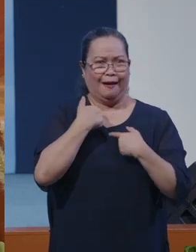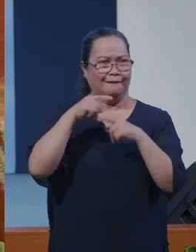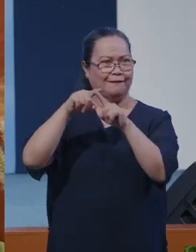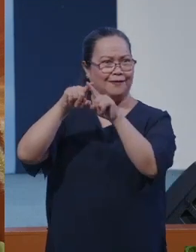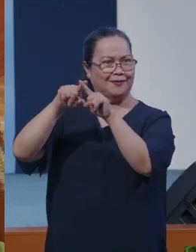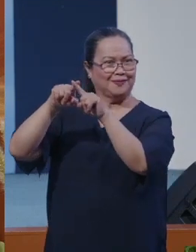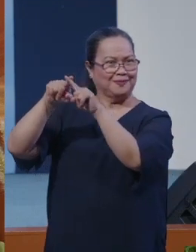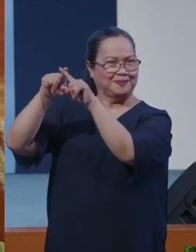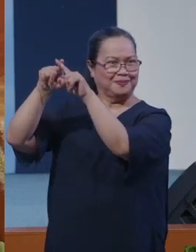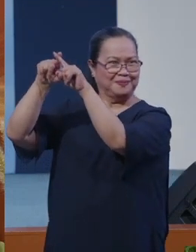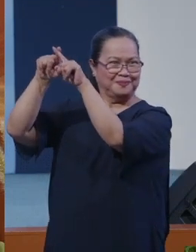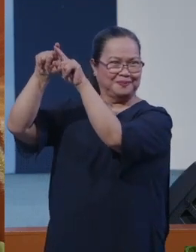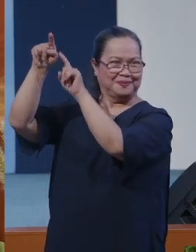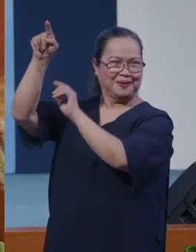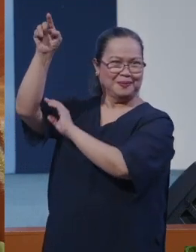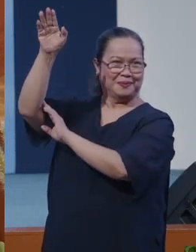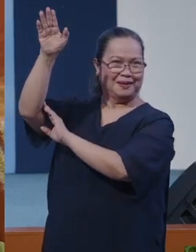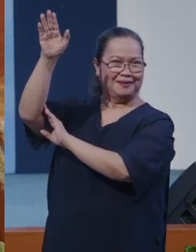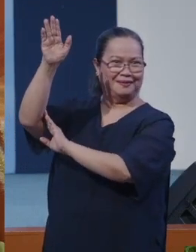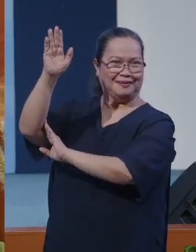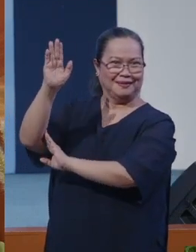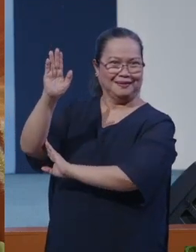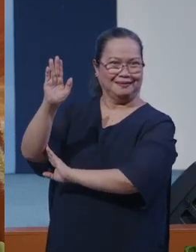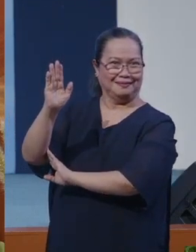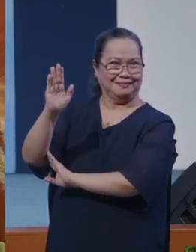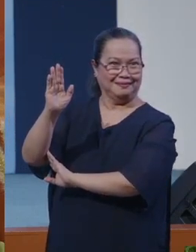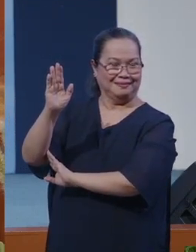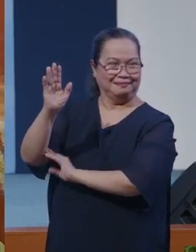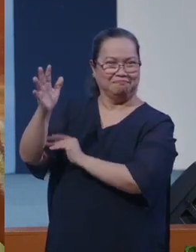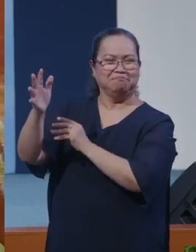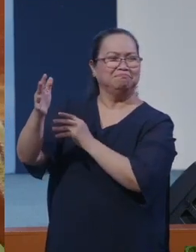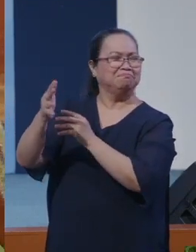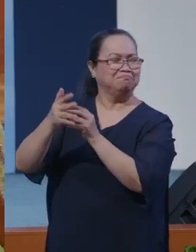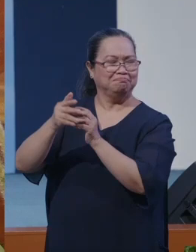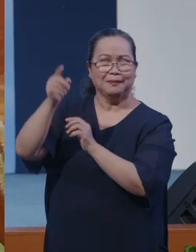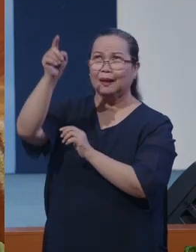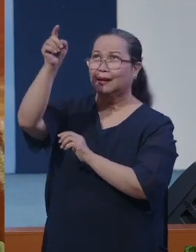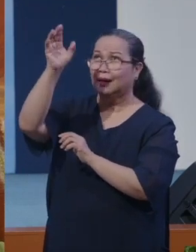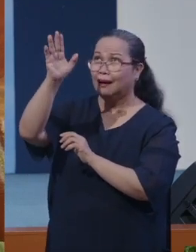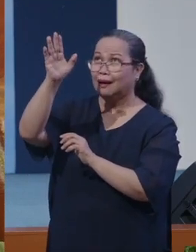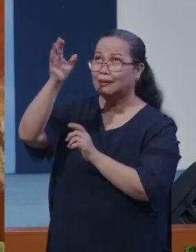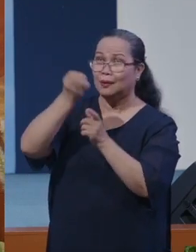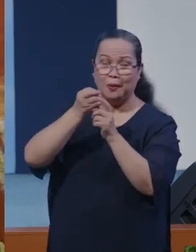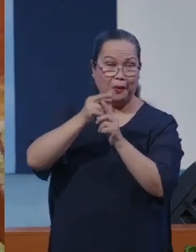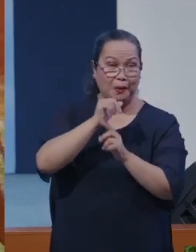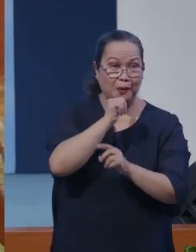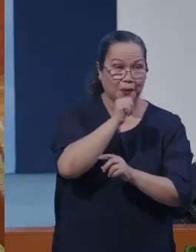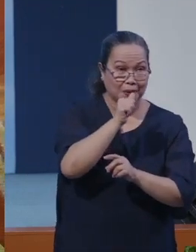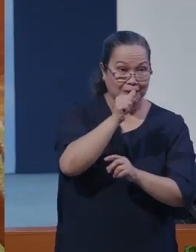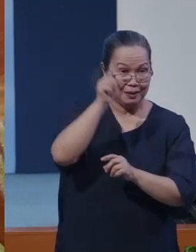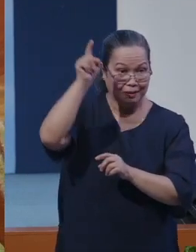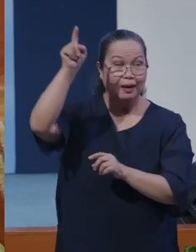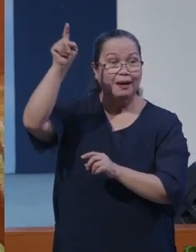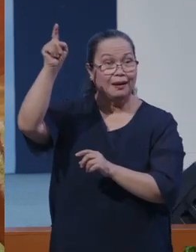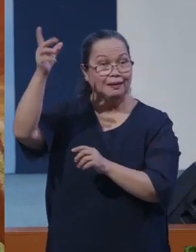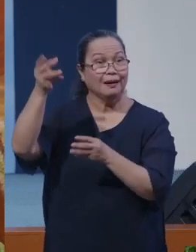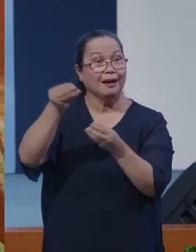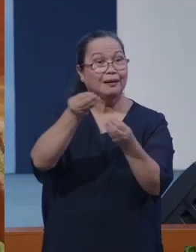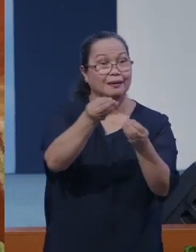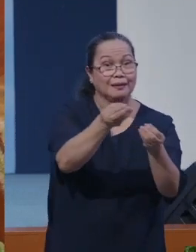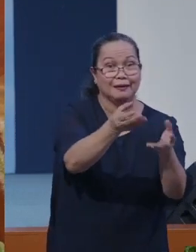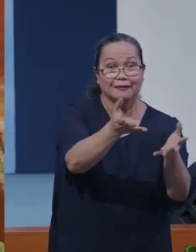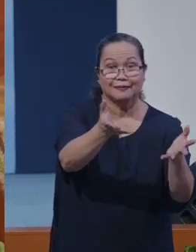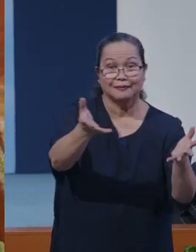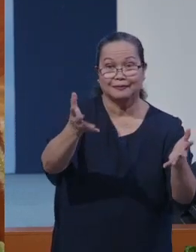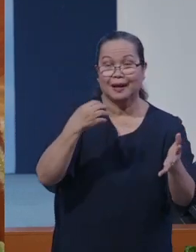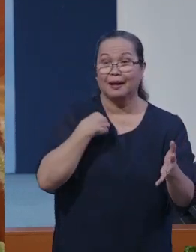nakasalalay sa ating Diyos. Whether tinatawag niyo siyang Panginoon o hindi, sa Kanya nakasalalay